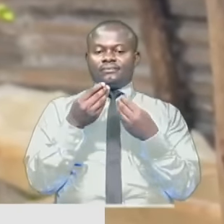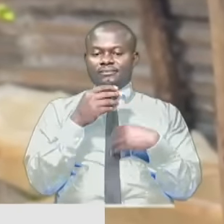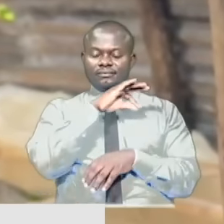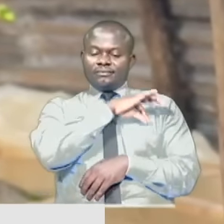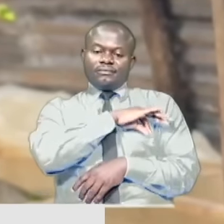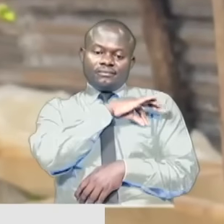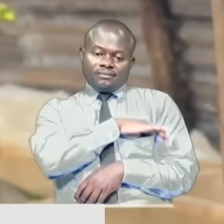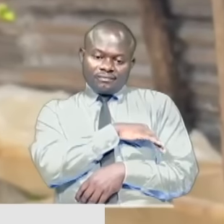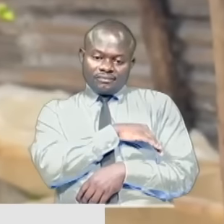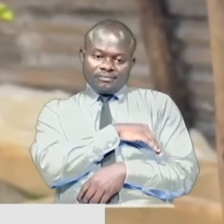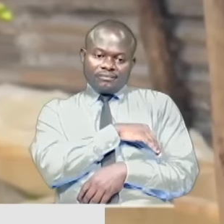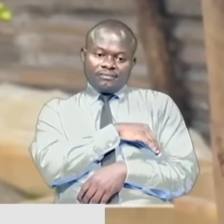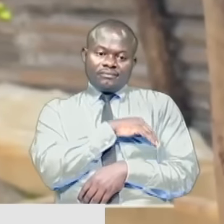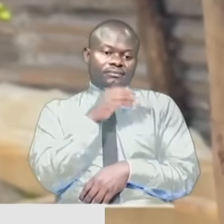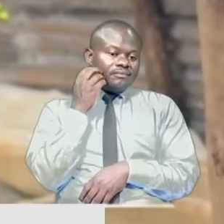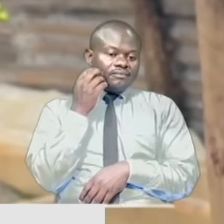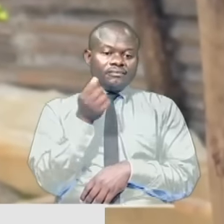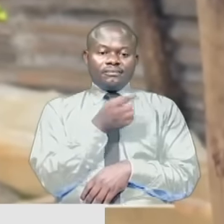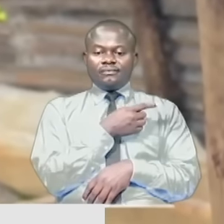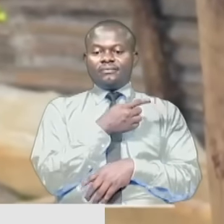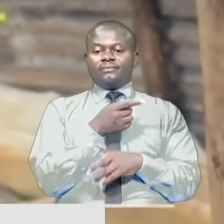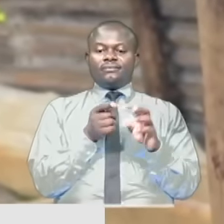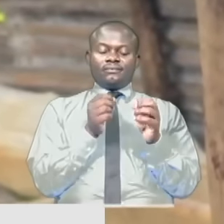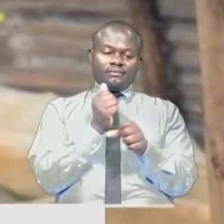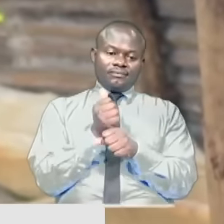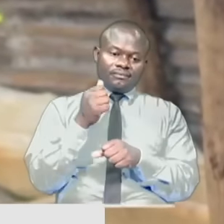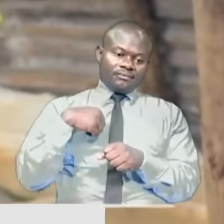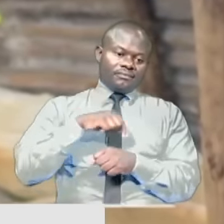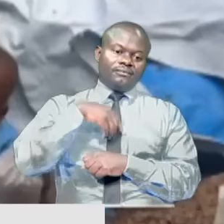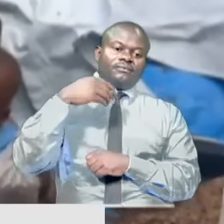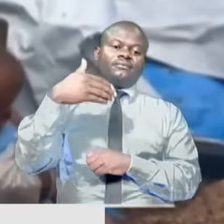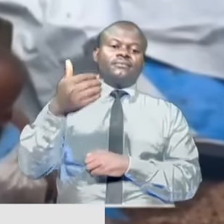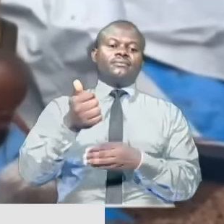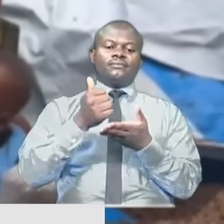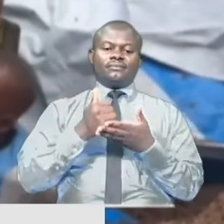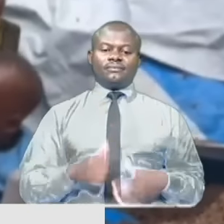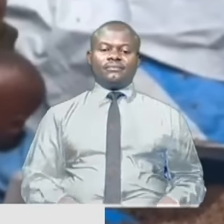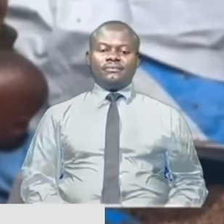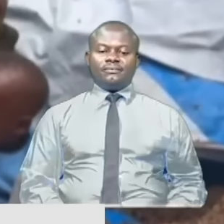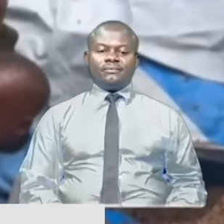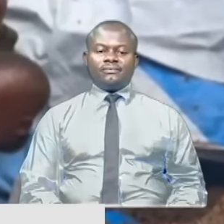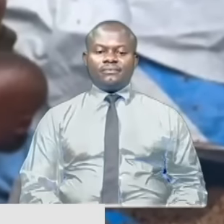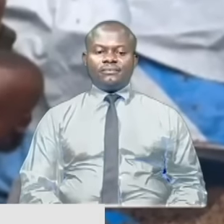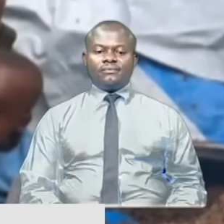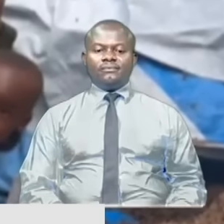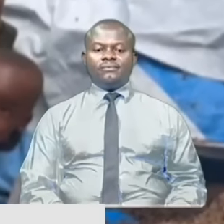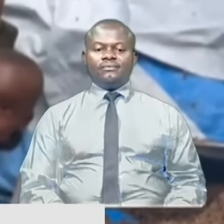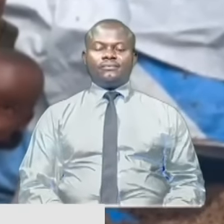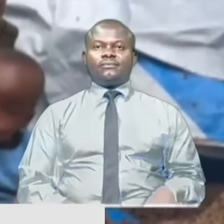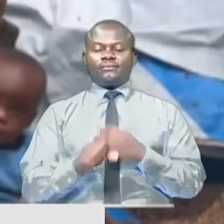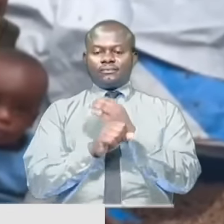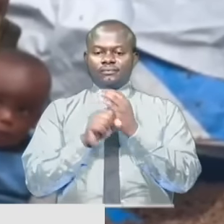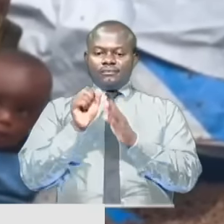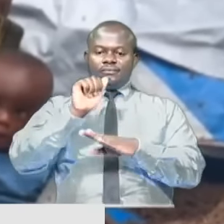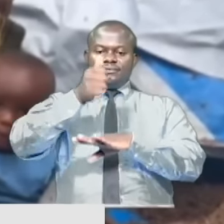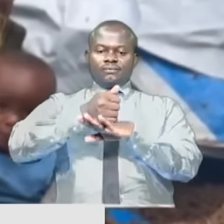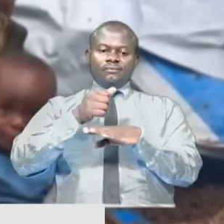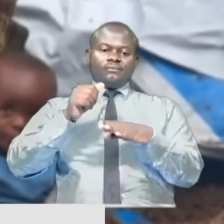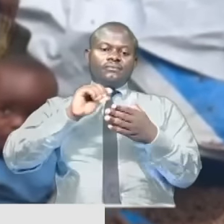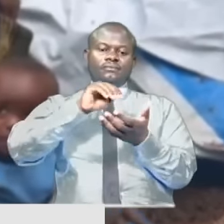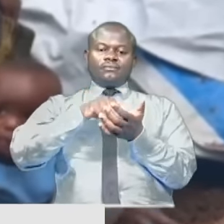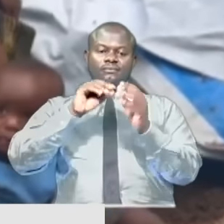umushahara ku kwezi niko kazi kanjye ka buri munsi birantunze muri uyu murenge tubana mbazi yashyize urugo